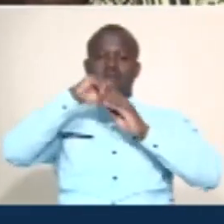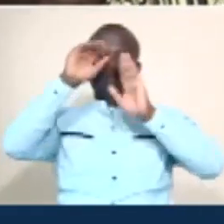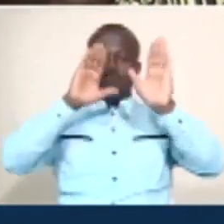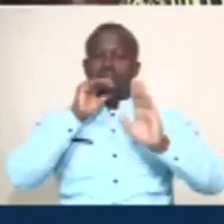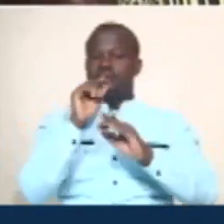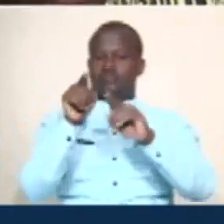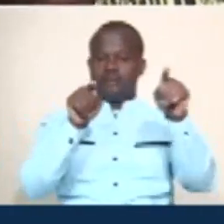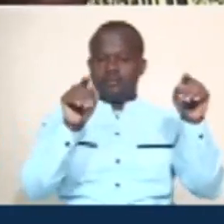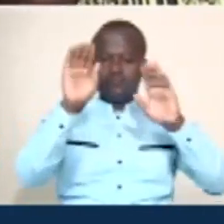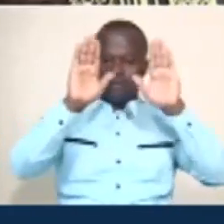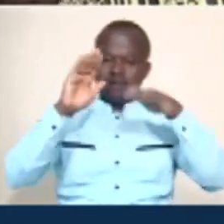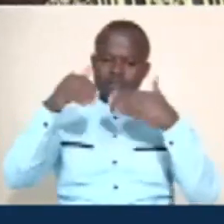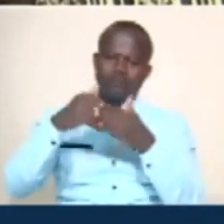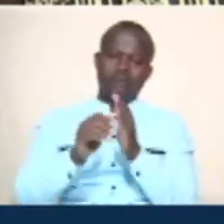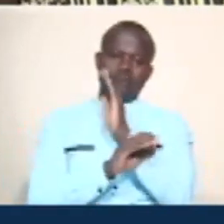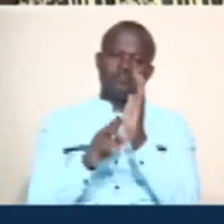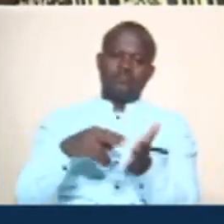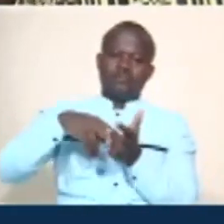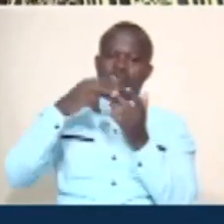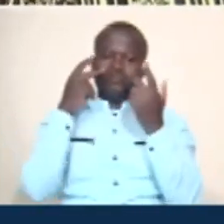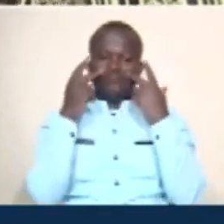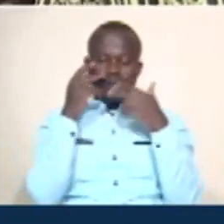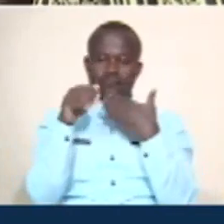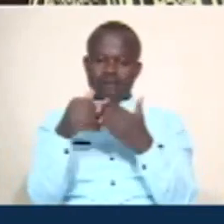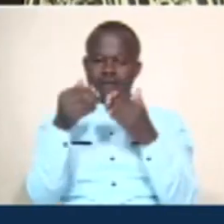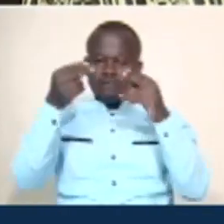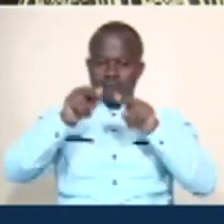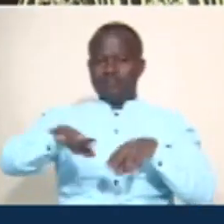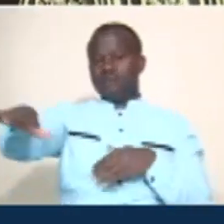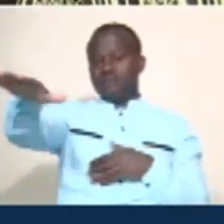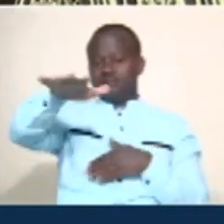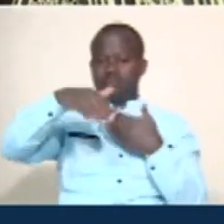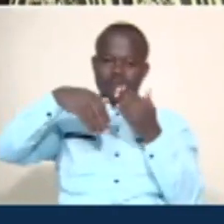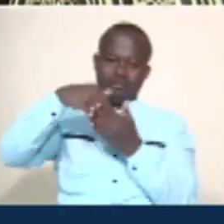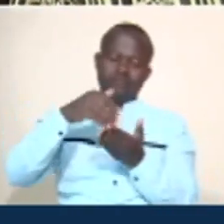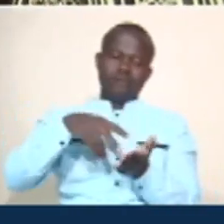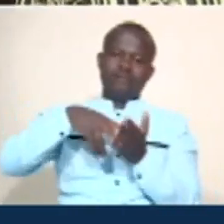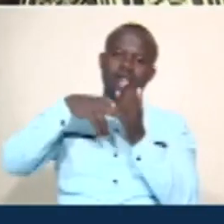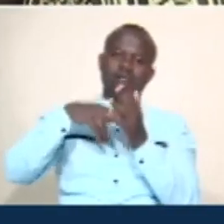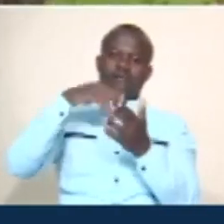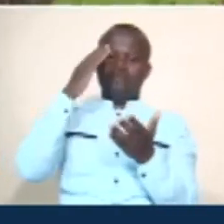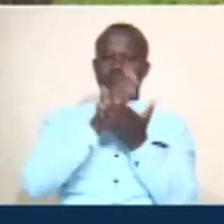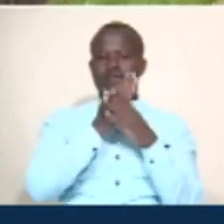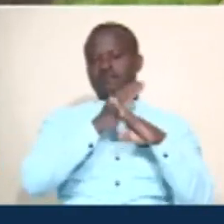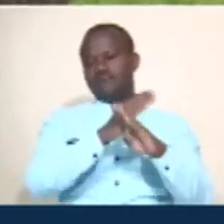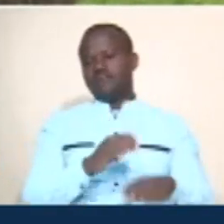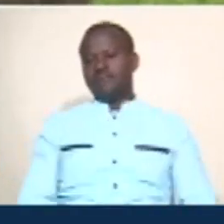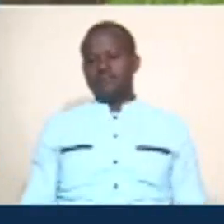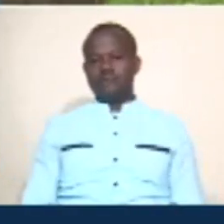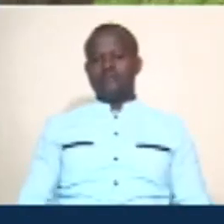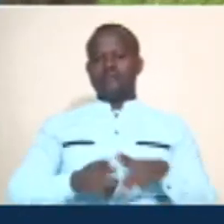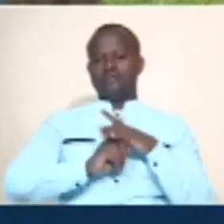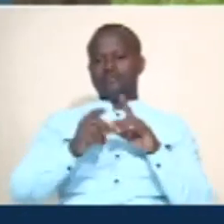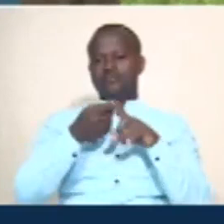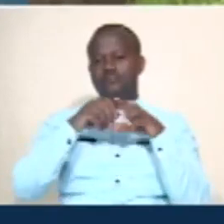utagizemo uruhare, amahanga ntahaguruke areberere ibiri kubera hariya, babihagurukire babirwanye. Nahunze nturuka